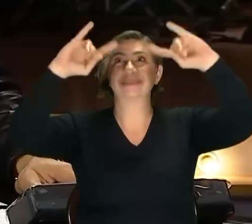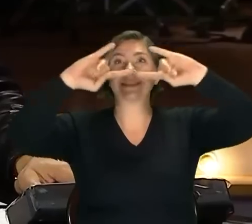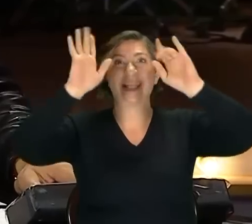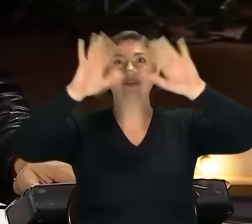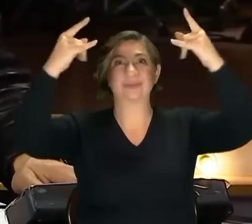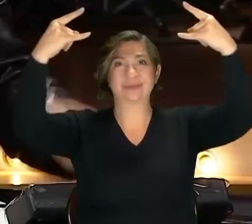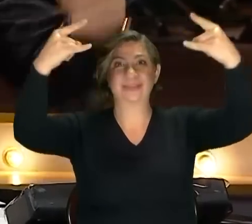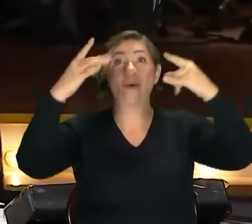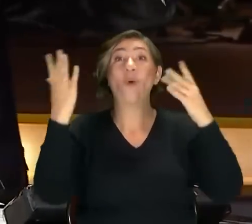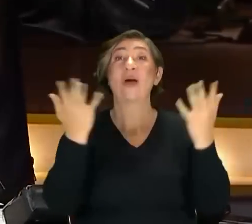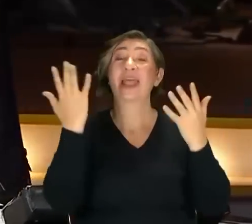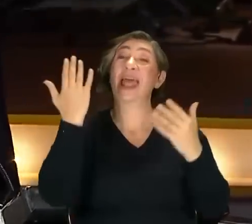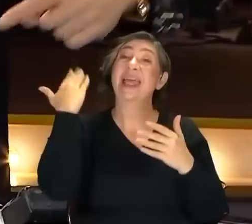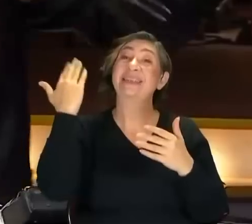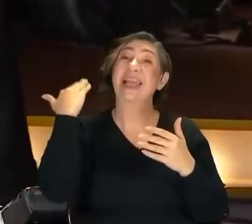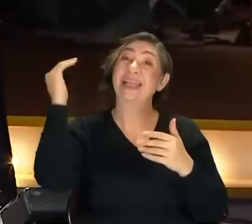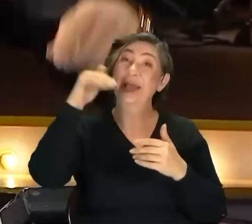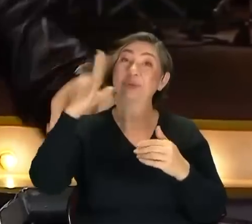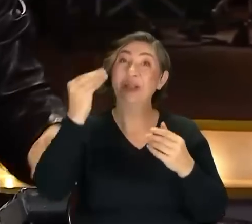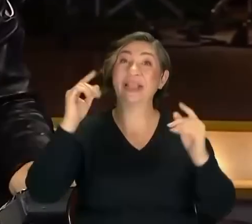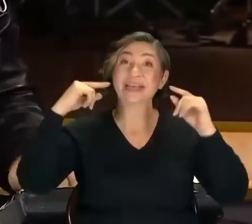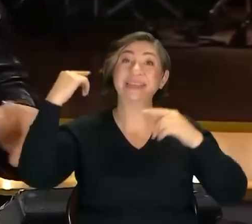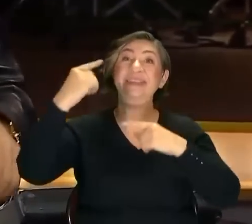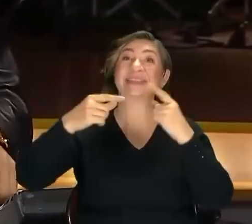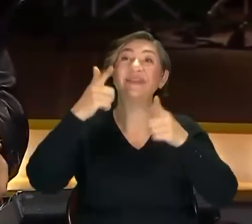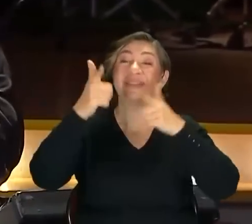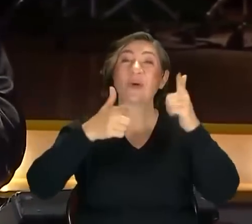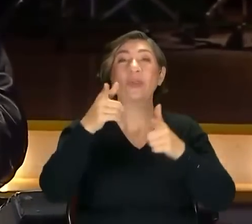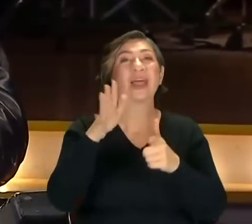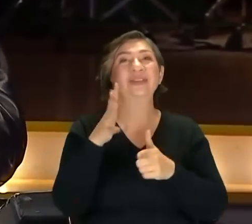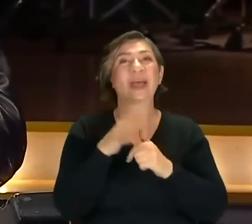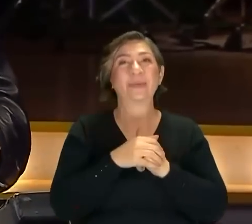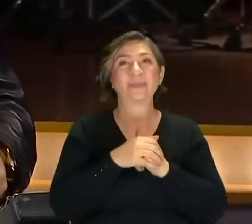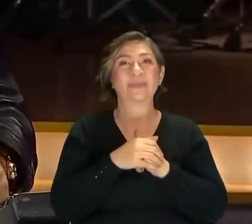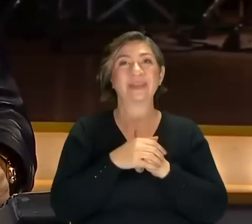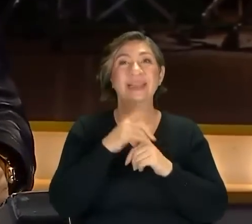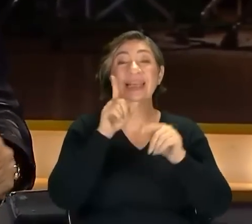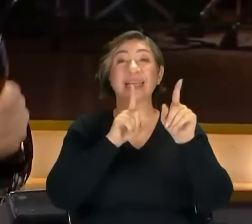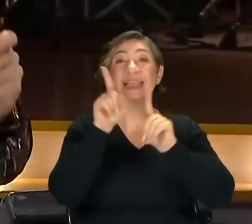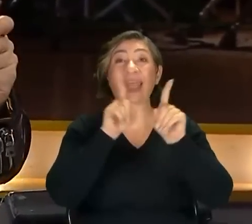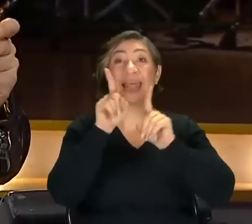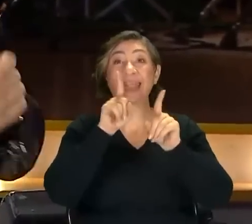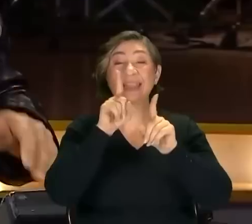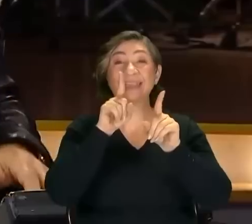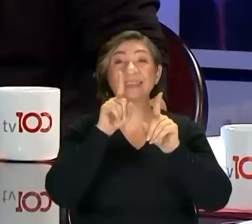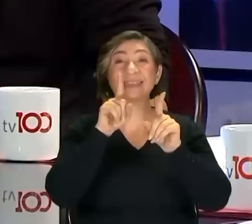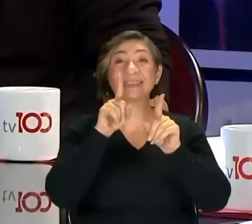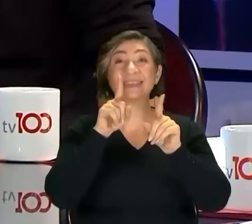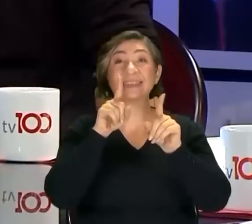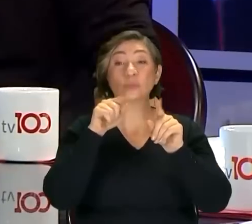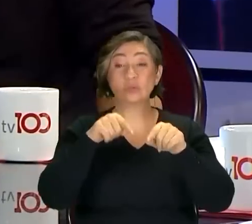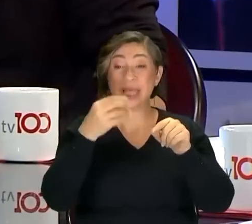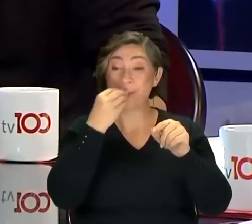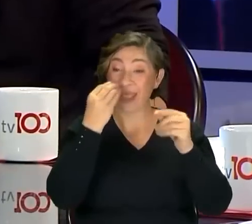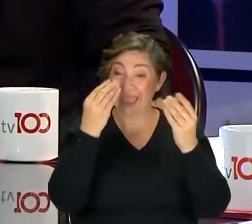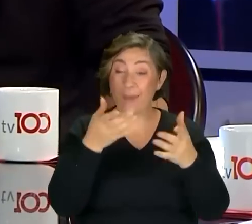kadar. O kadar. Eskiden gelmiş olanlar. Böyle o da acayip. Şimdi sosyal medya camiasında şey var ya bizim burada yemek